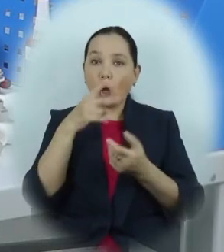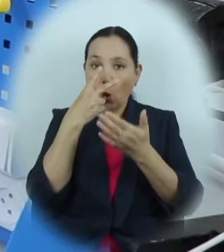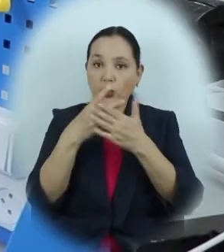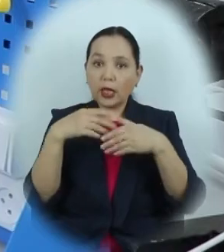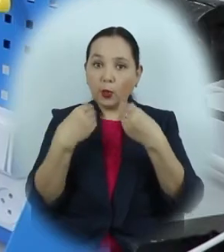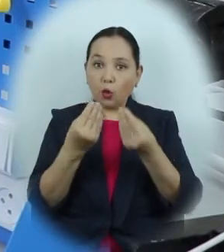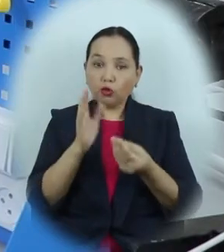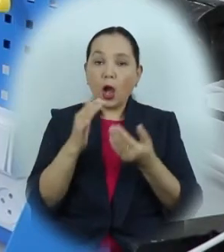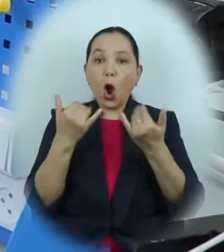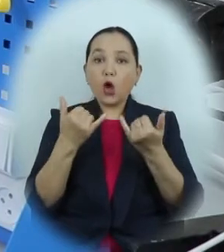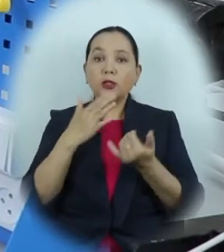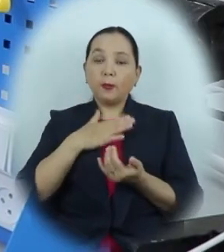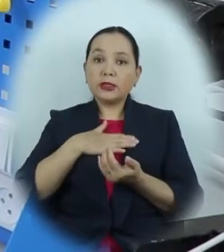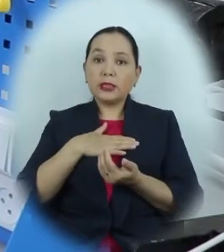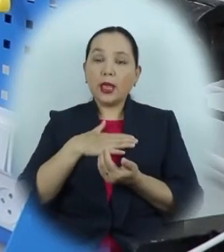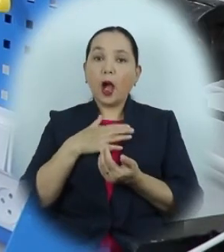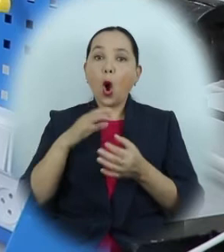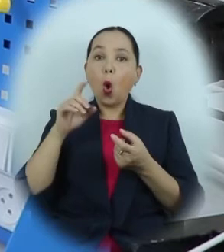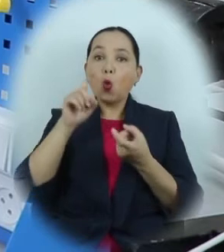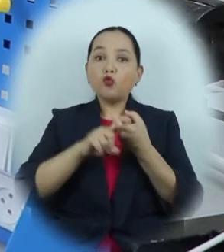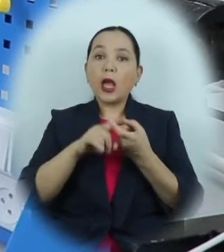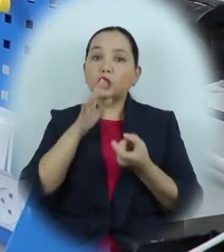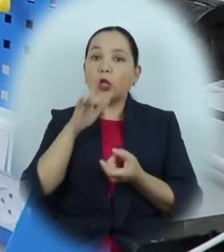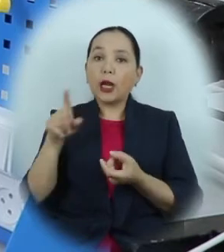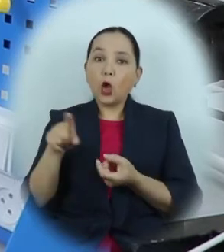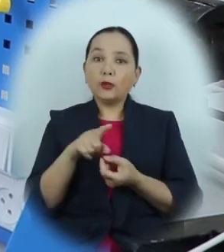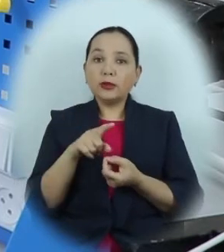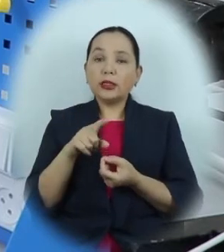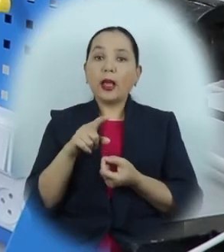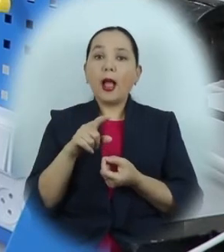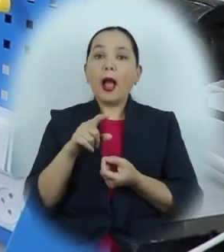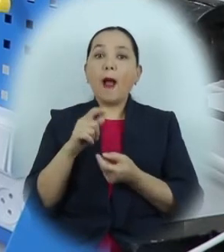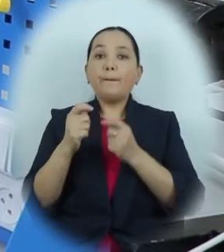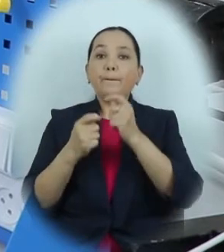o'taman. Bizga hozir ulash jarayonimizga